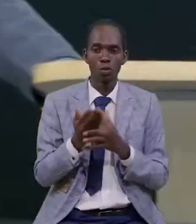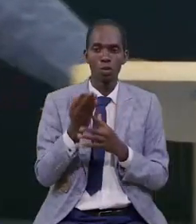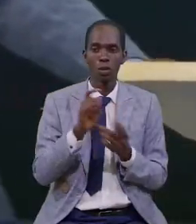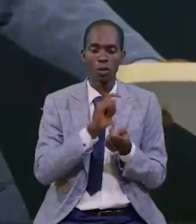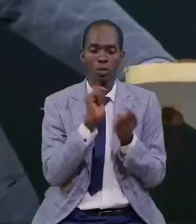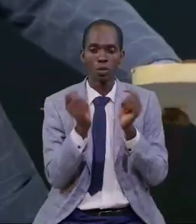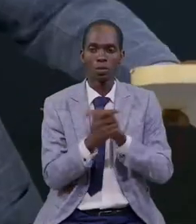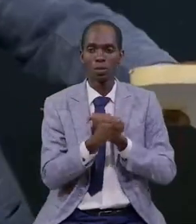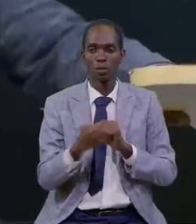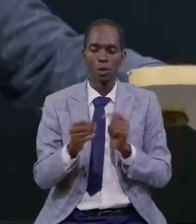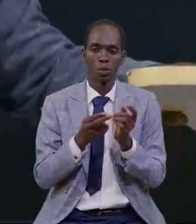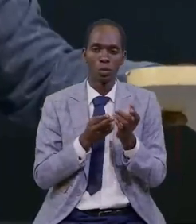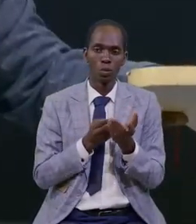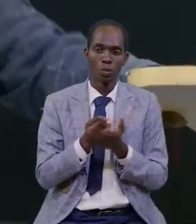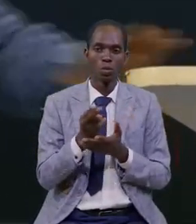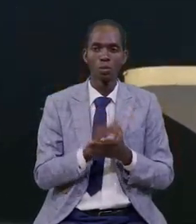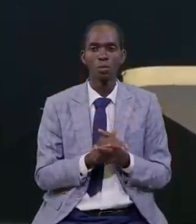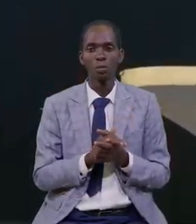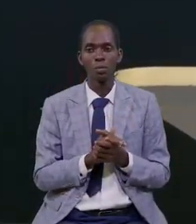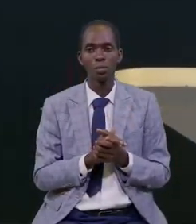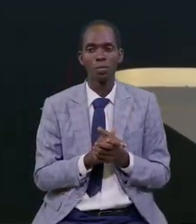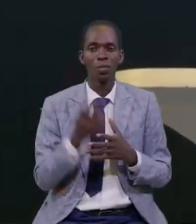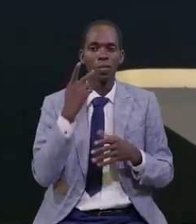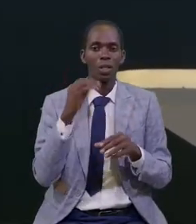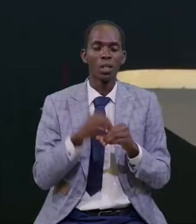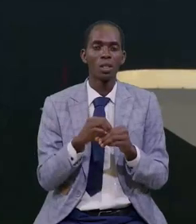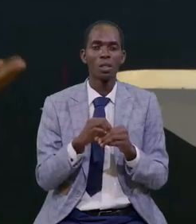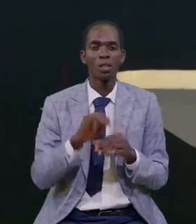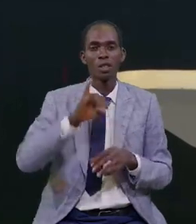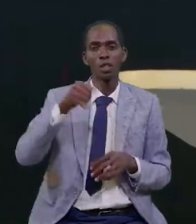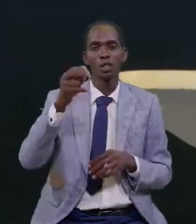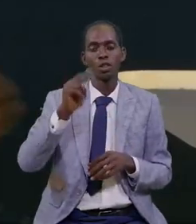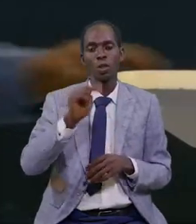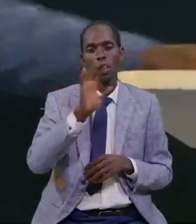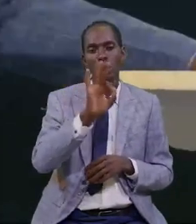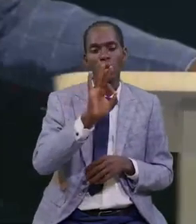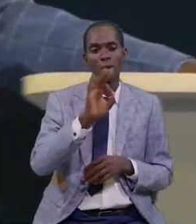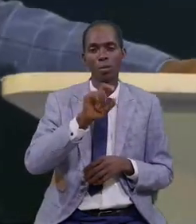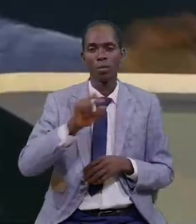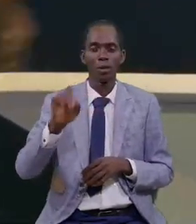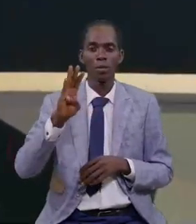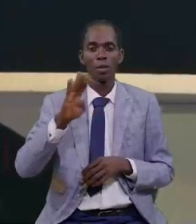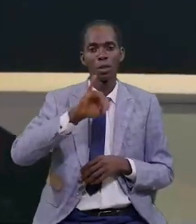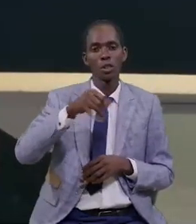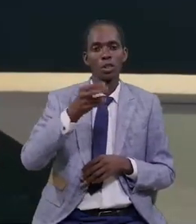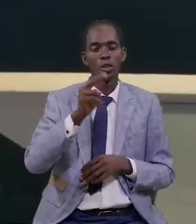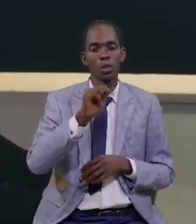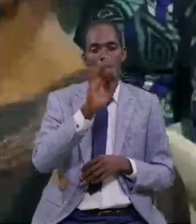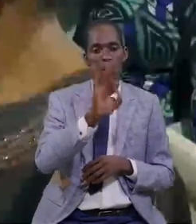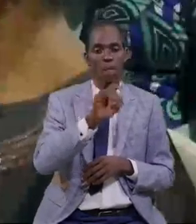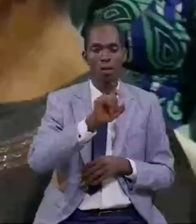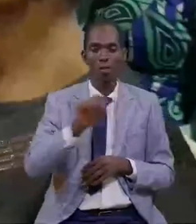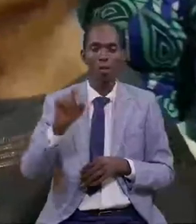vérité transformatrice chapitre 9 verset 4 Jean 9